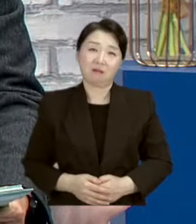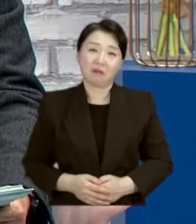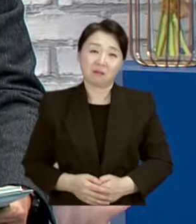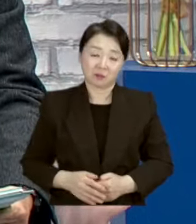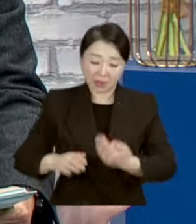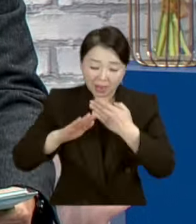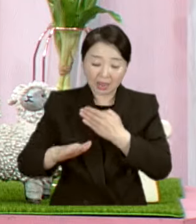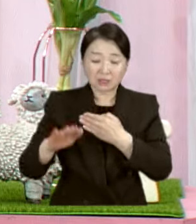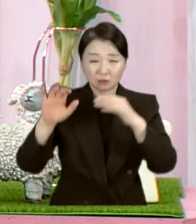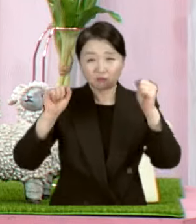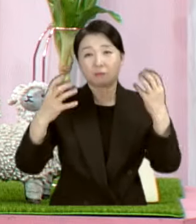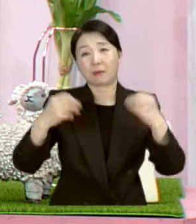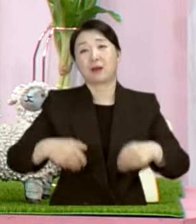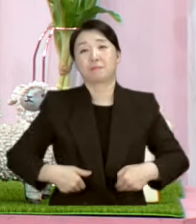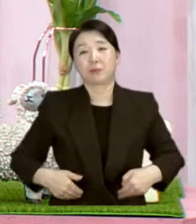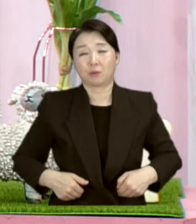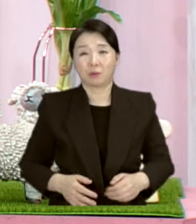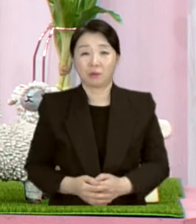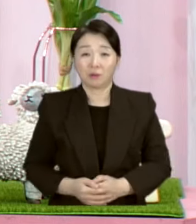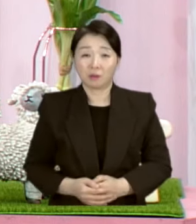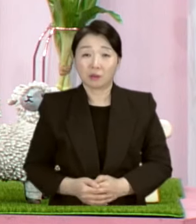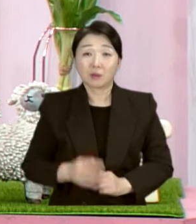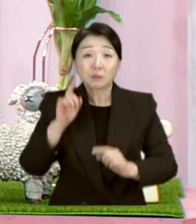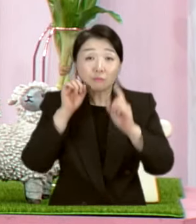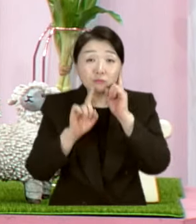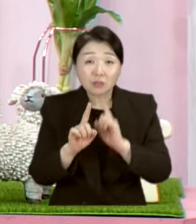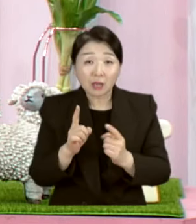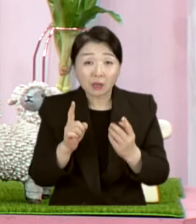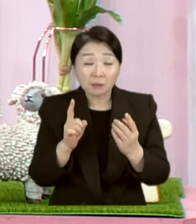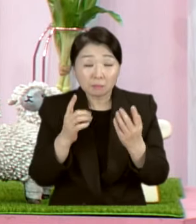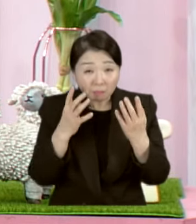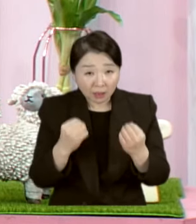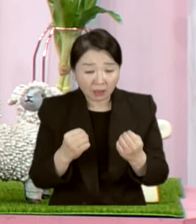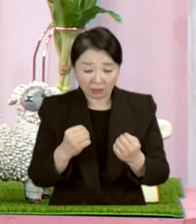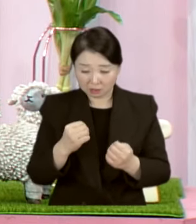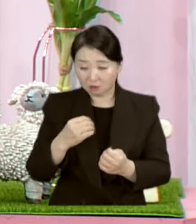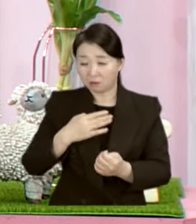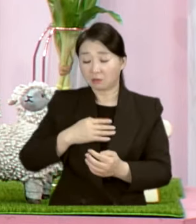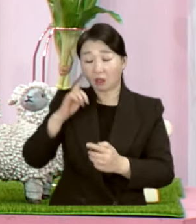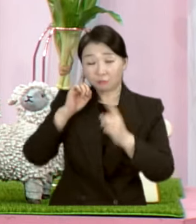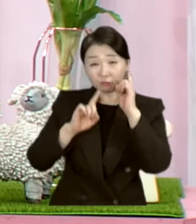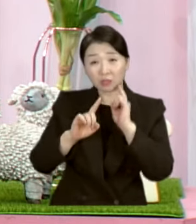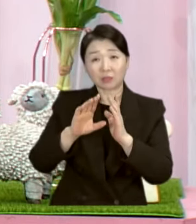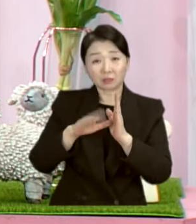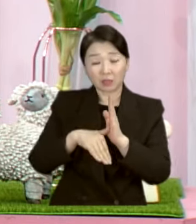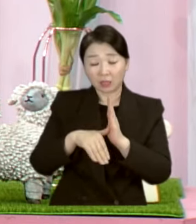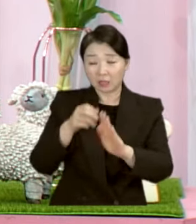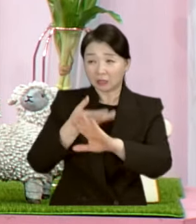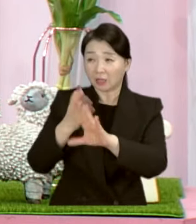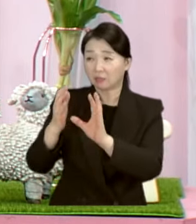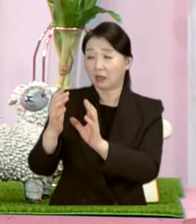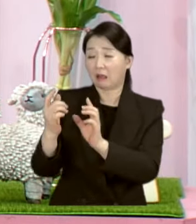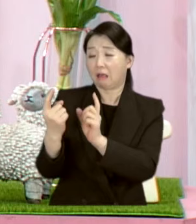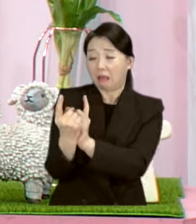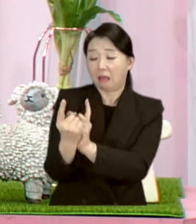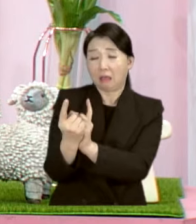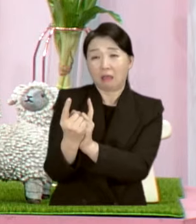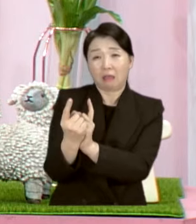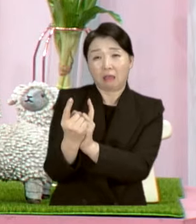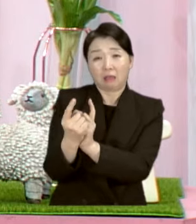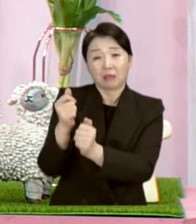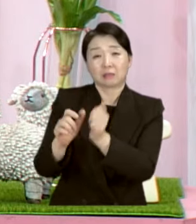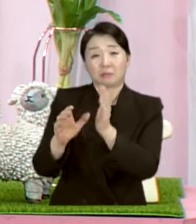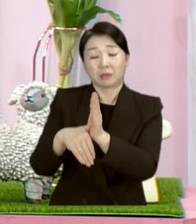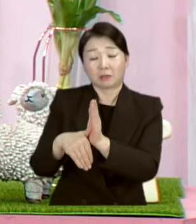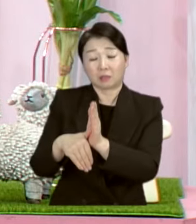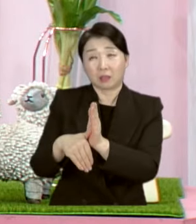입겠네요. 부상 많이 당하죠. 어. 김동혁 선수는 어디를 다쳐봤어요? 저 같은 경우는 이제 외국 선수랑 시합하다가